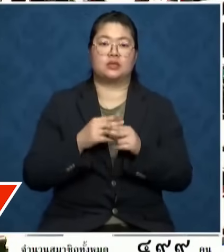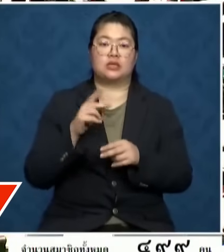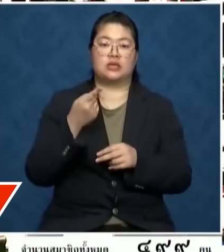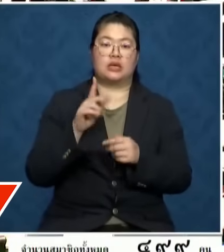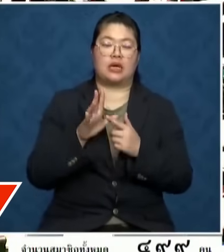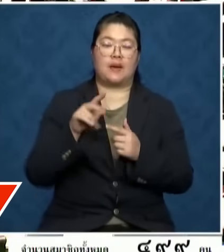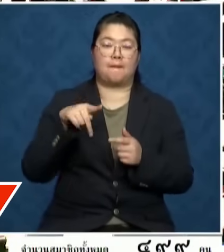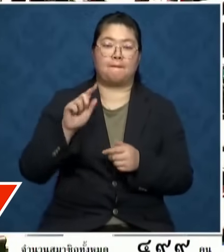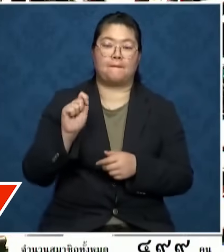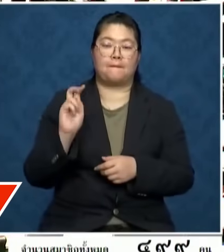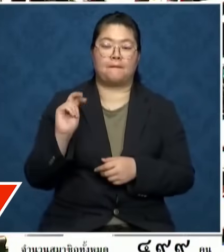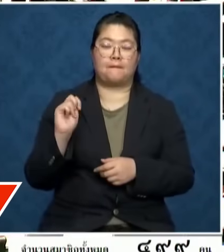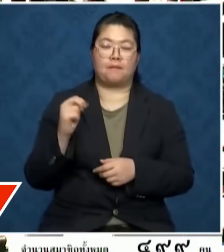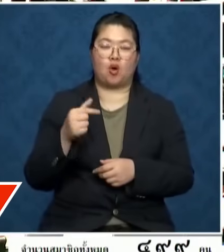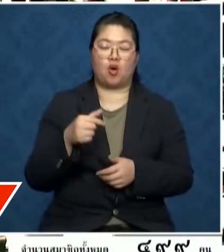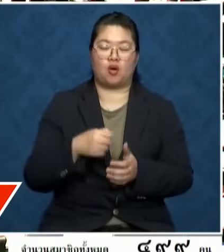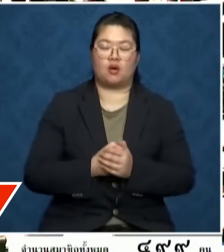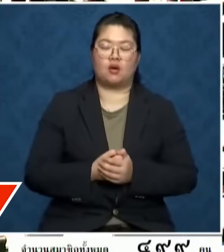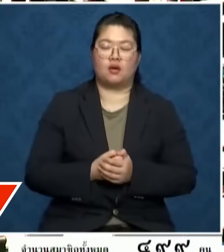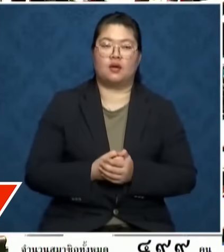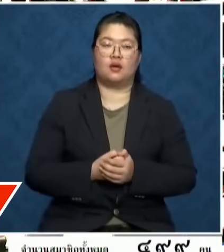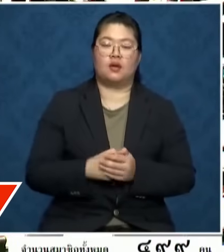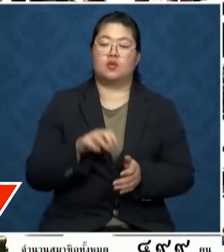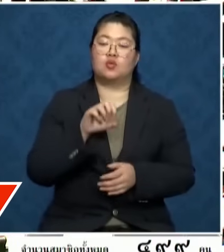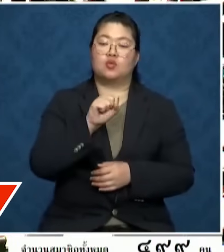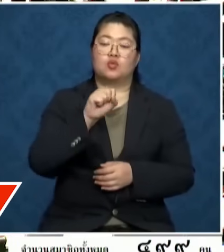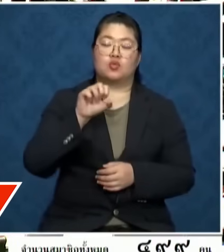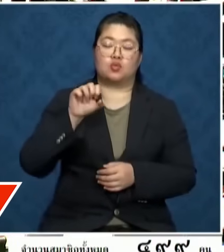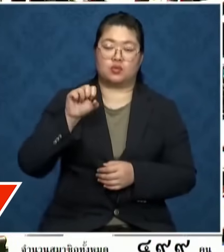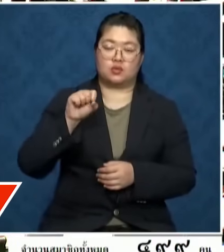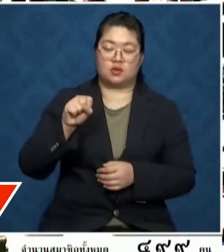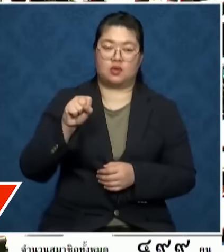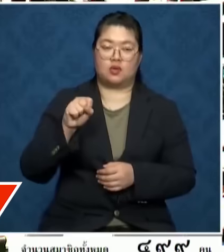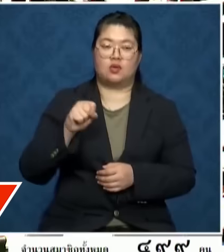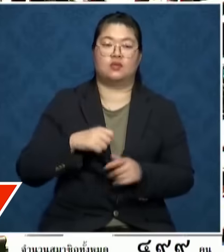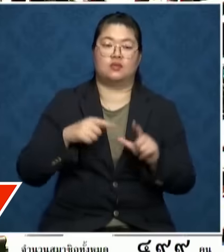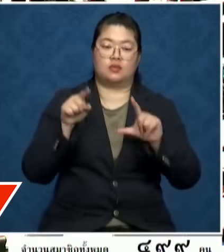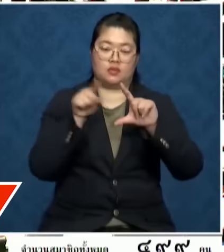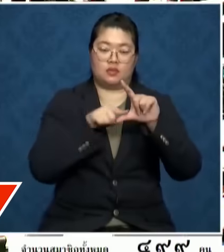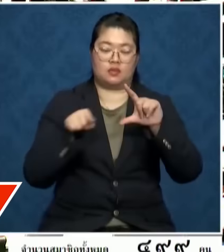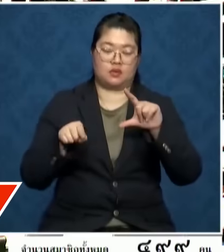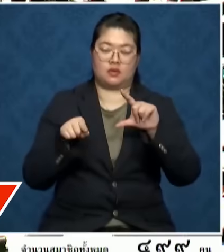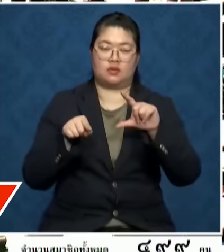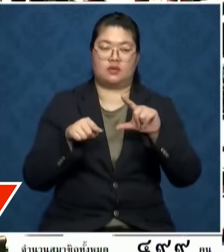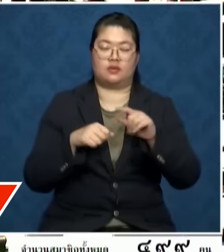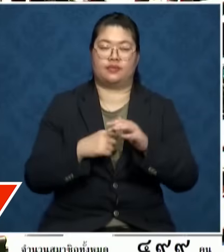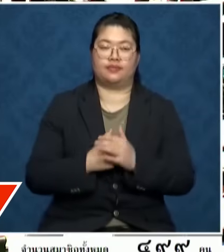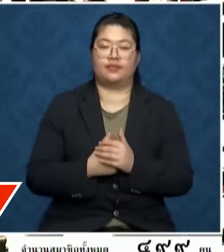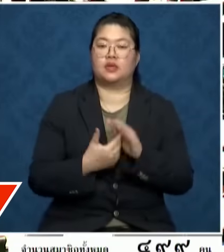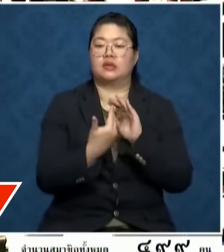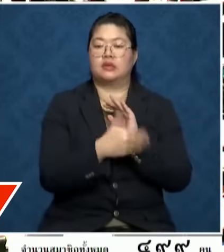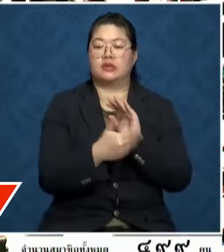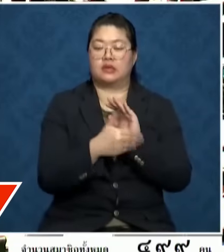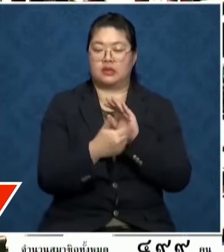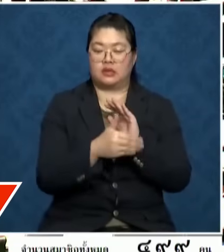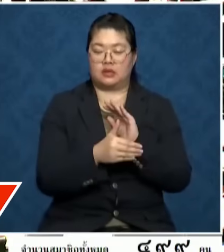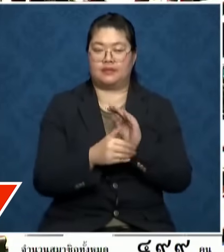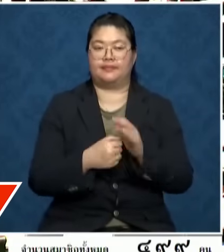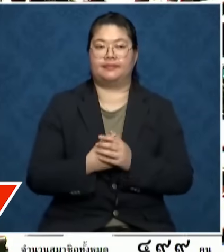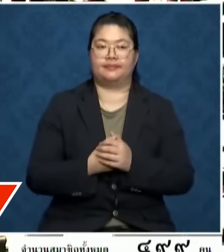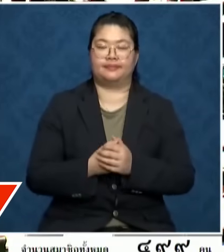เทพาคำผู้แทนราษฎรบัญชีราชื่อพรรคก้าวไกลสัดส่วนภาคอีสานนะครับ